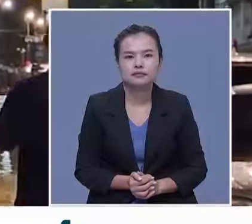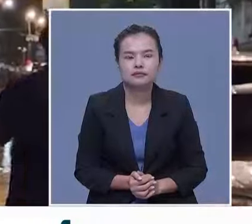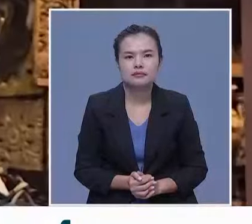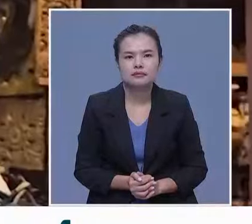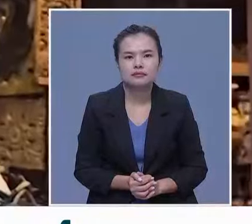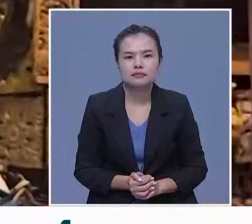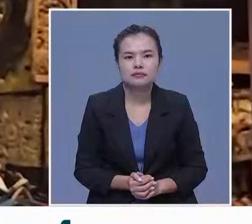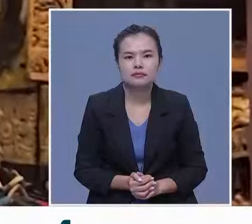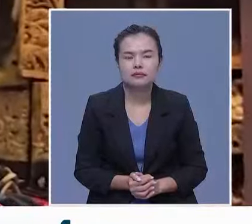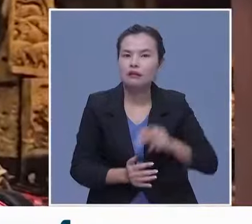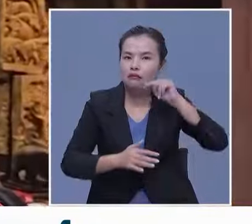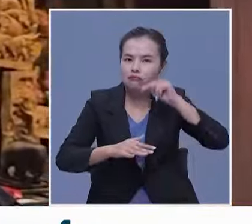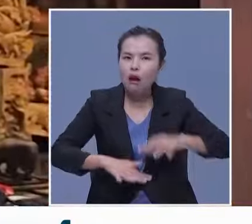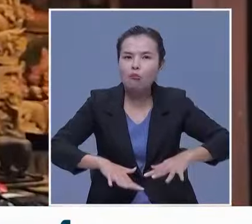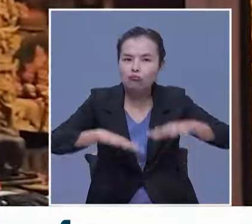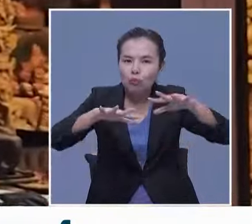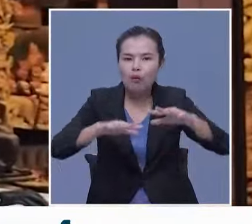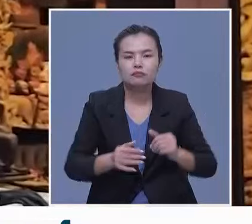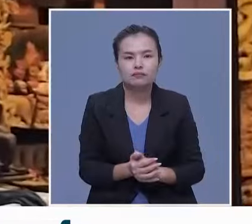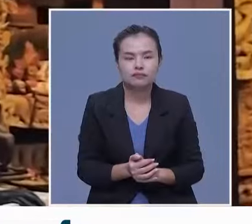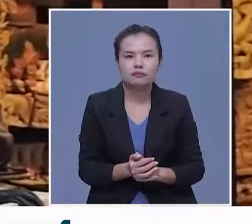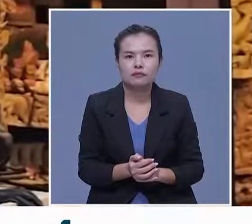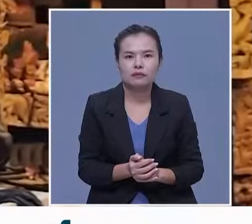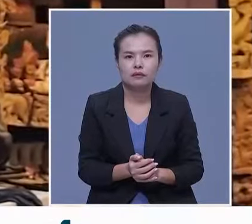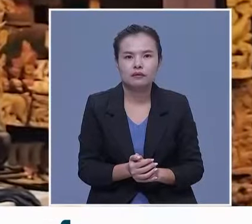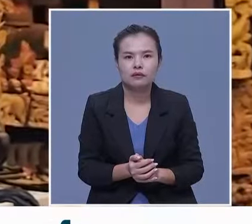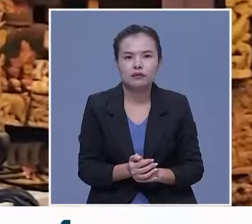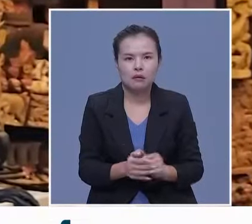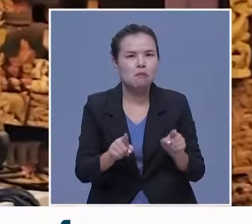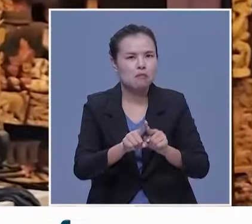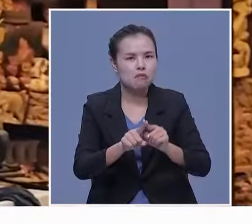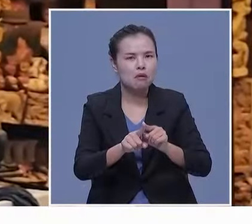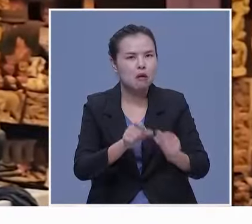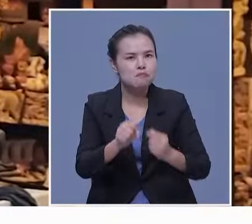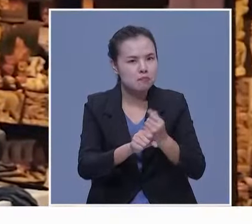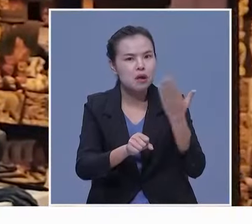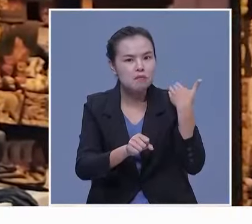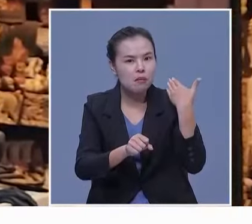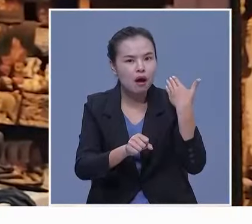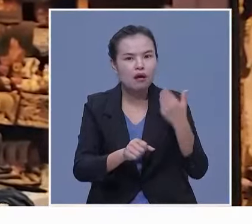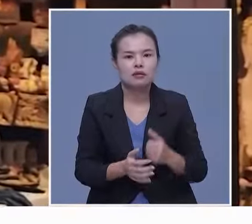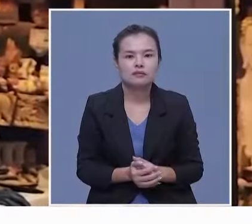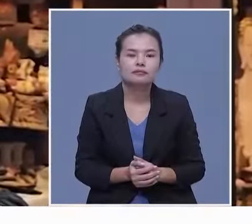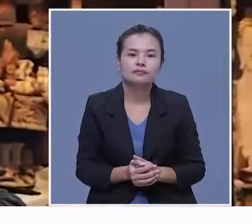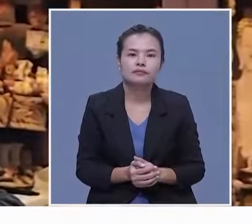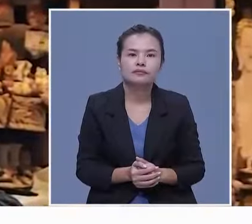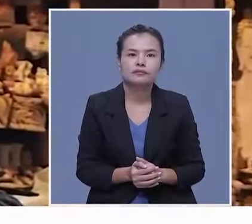ครับน้ำท่วมครั้งเค่ะอ่ามากเท่าปีที่หนักที่ผ่านมามคะ